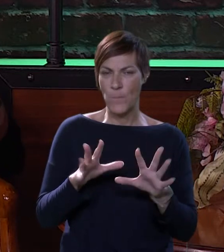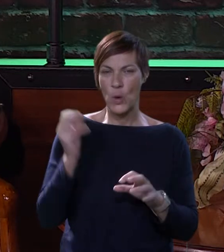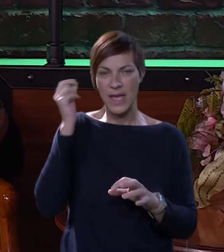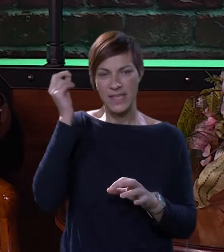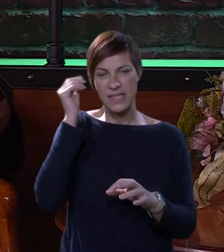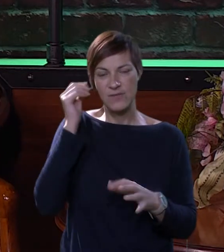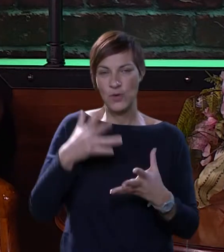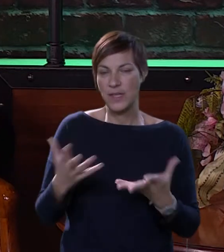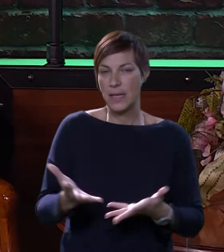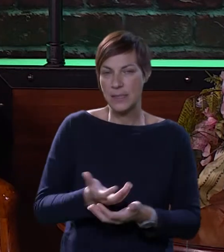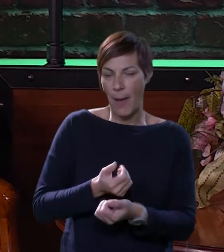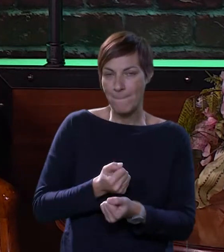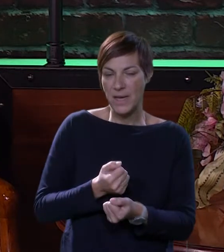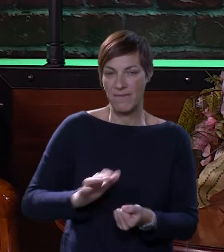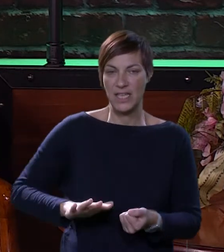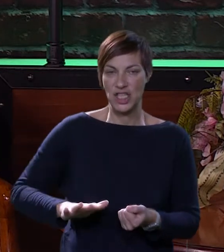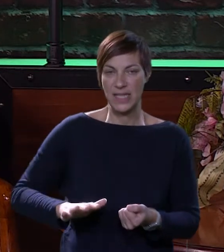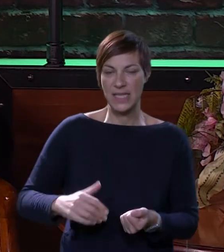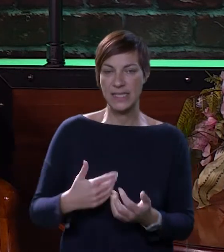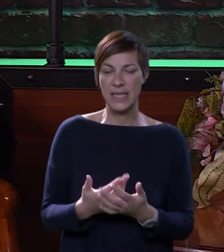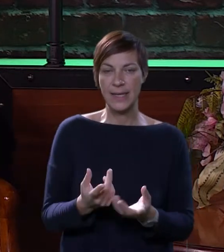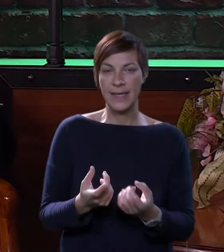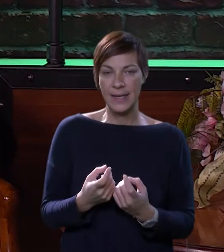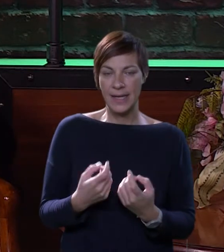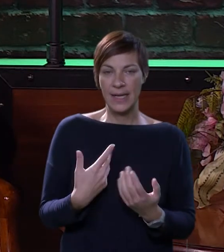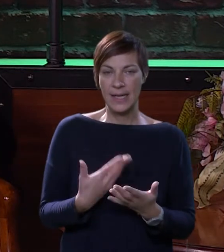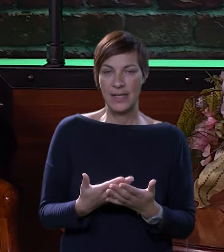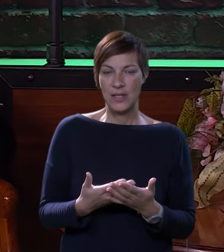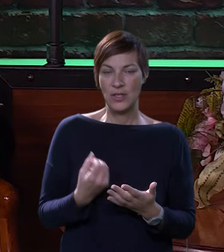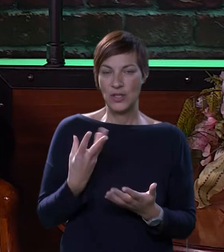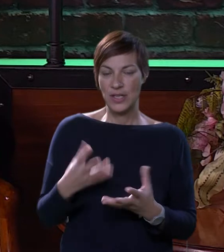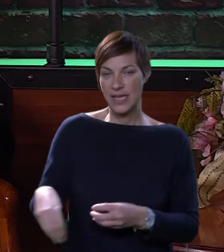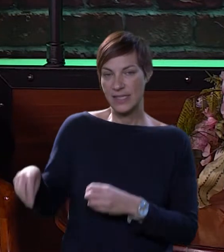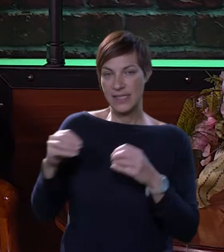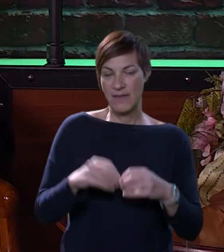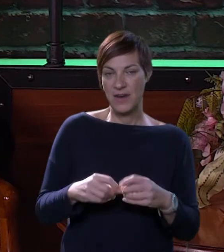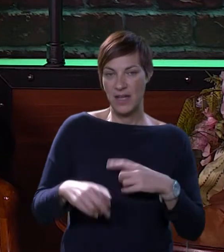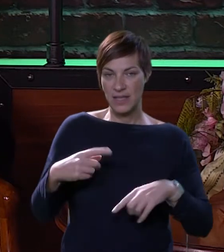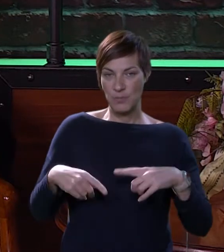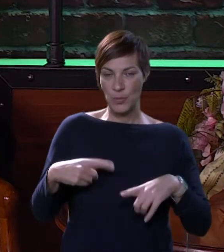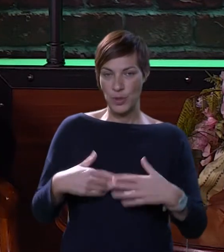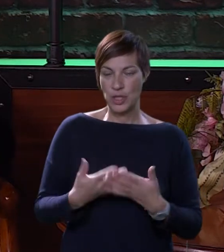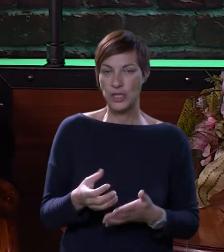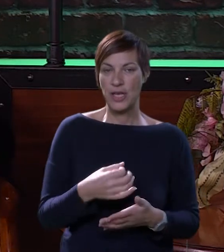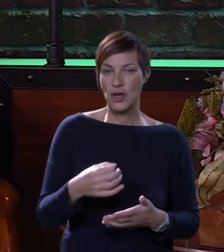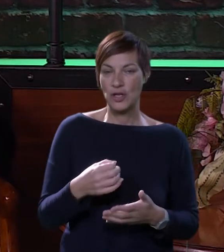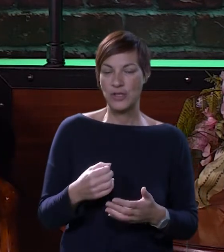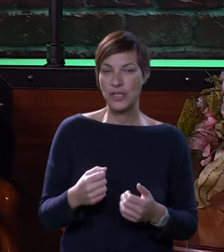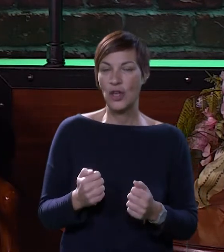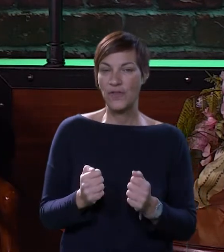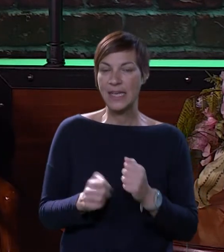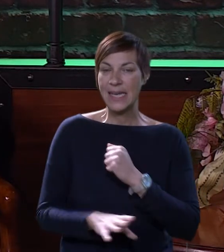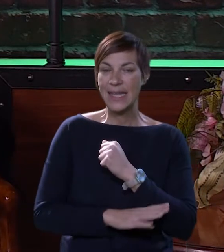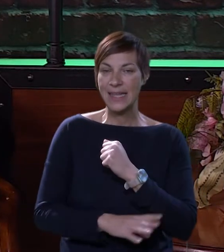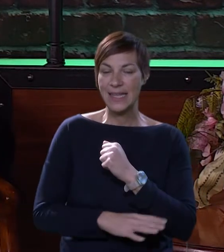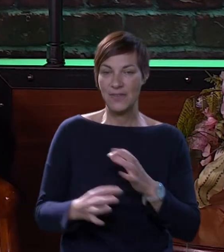puno zvukova i time su privlačna djeci. Ali ono što, kad se vratimo nekako u prošlost, one bazične drvene